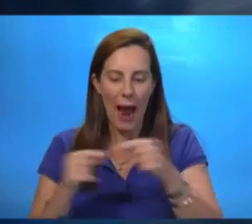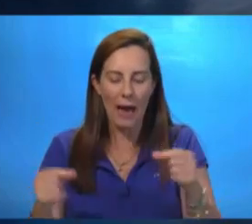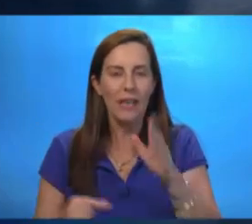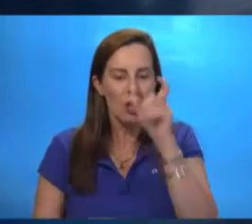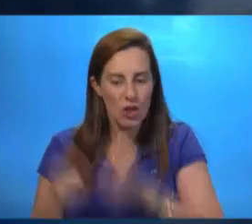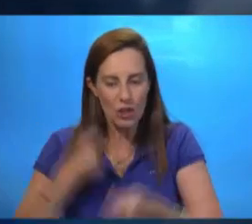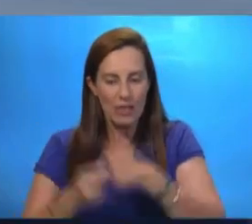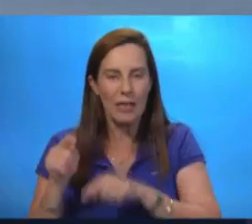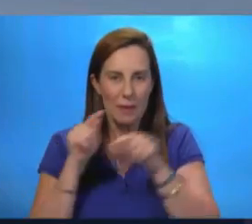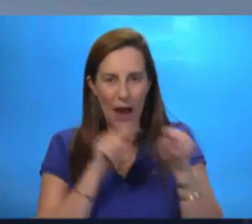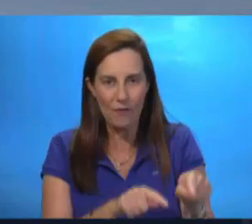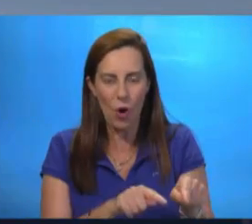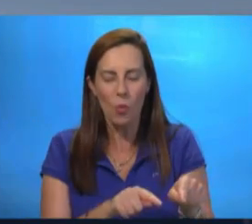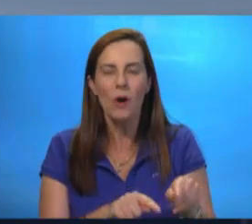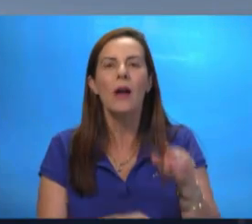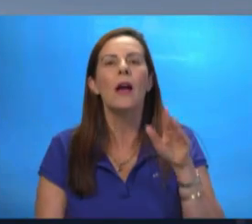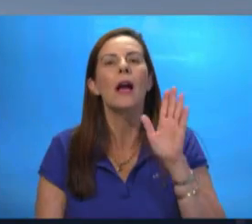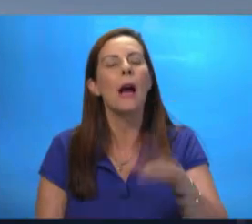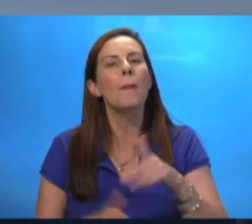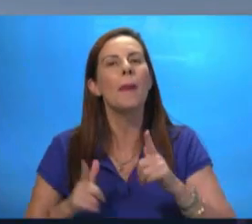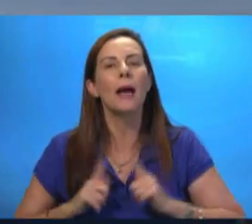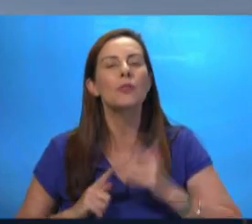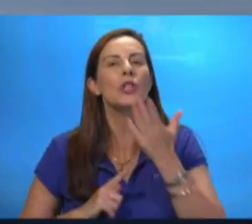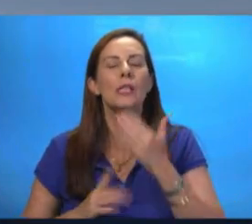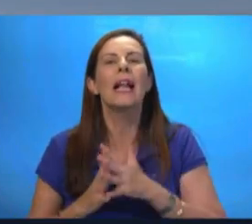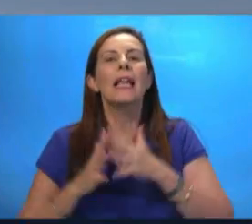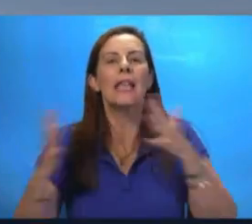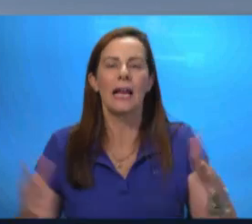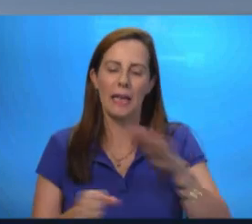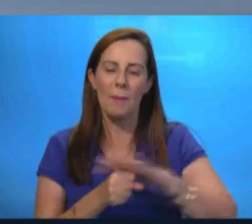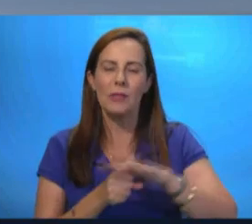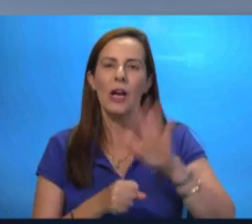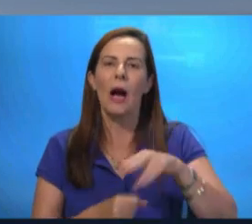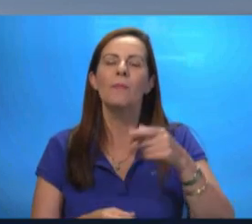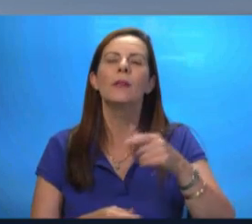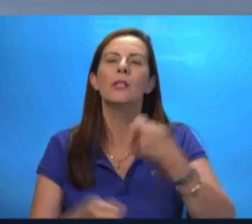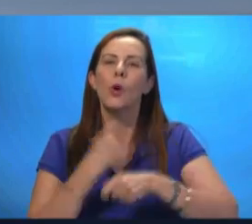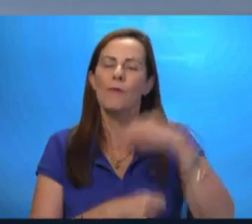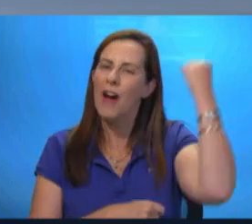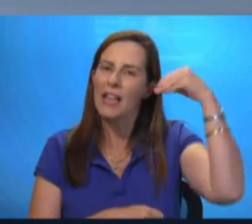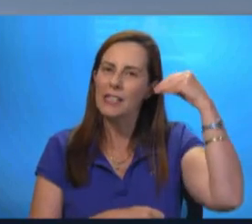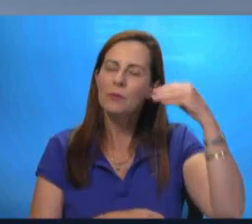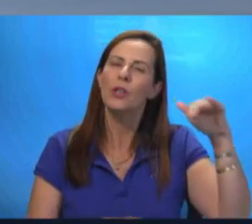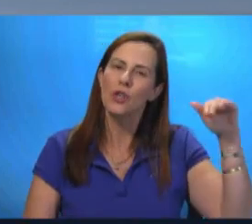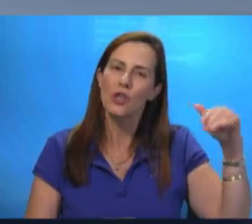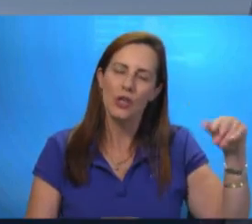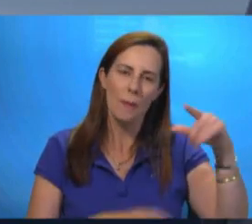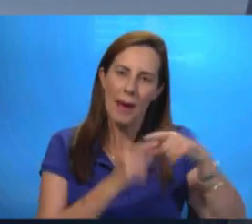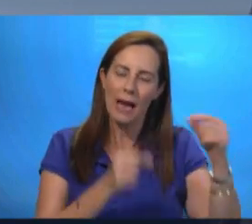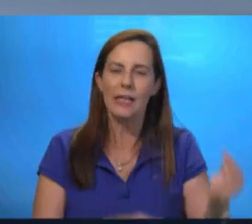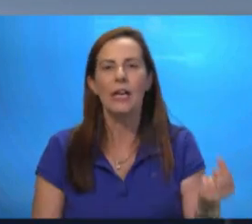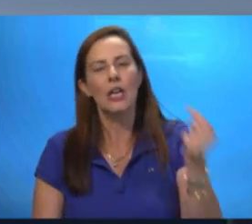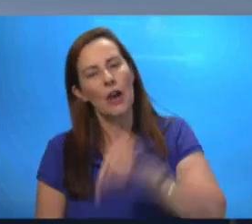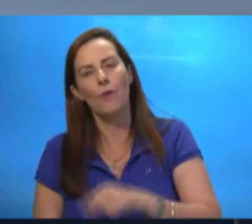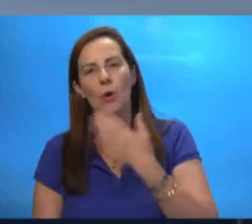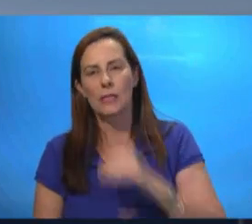ערבים ישראלים ייכנסו לעזה, הם מצפים שישראל תגדיל את המכסות גם של סוחרים פלסטינים שיצאו מהרצועה לישראל.